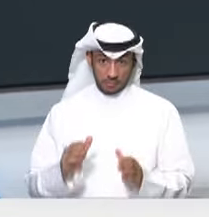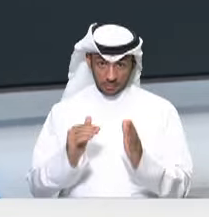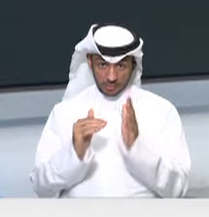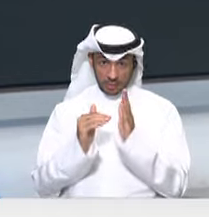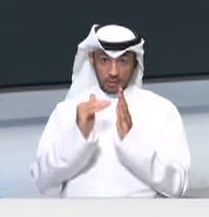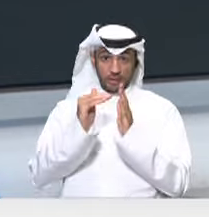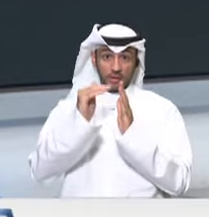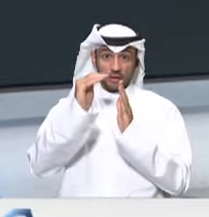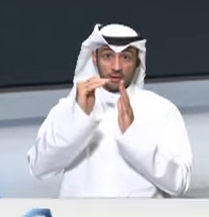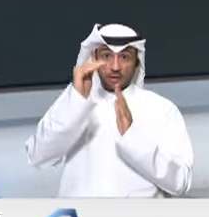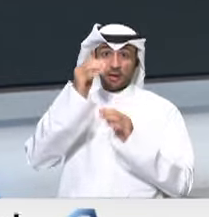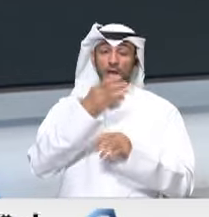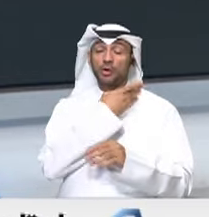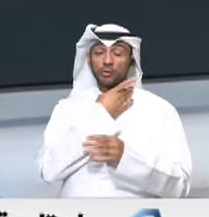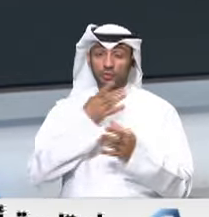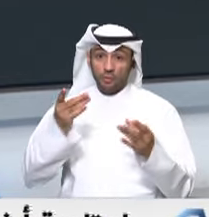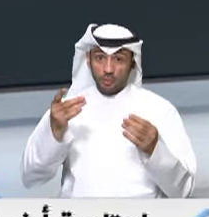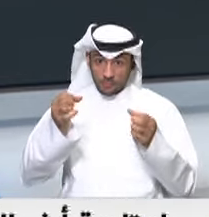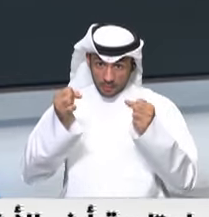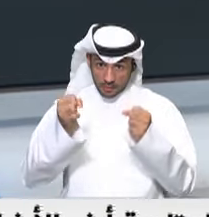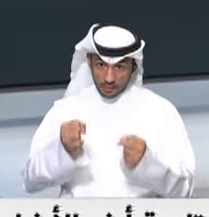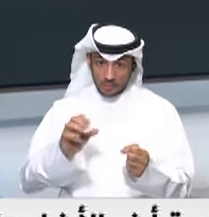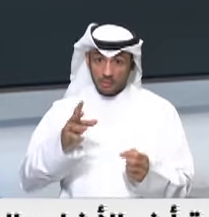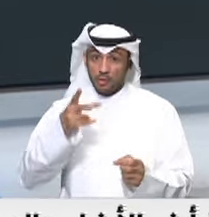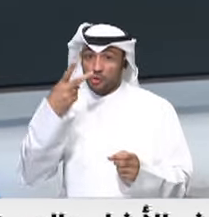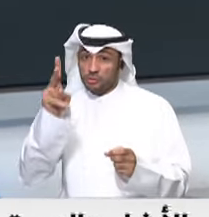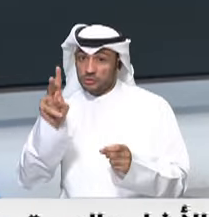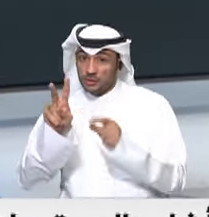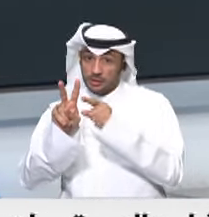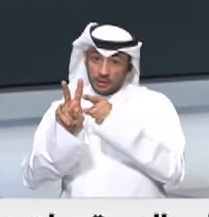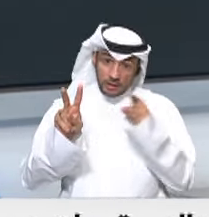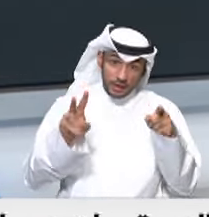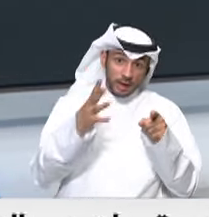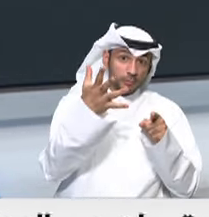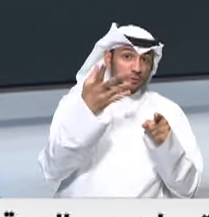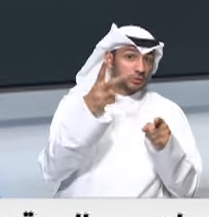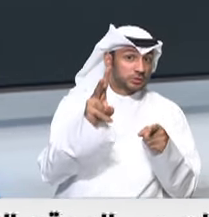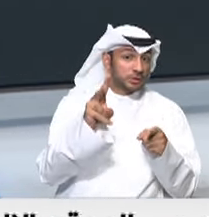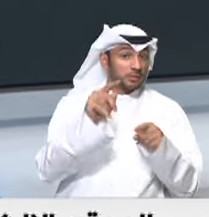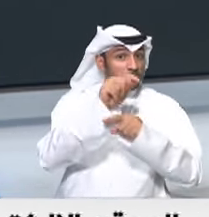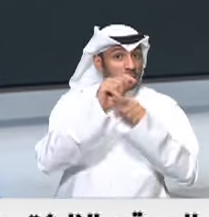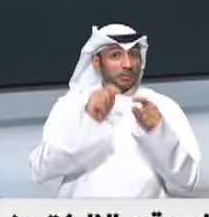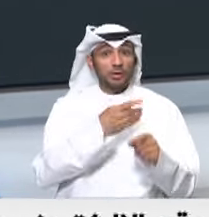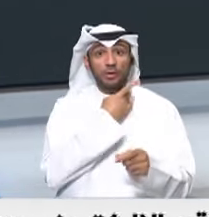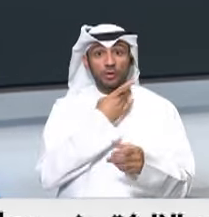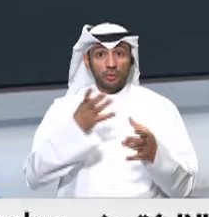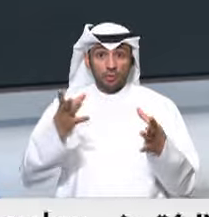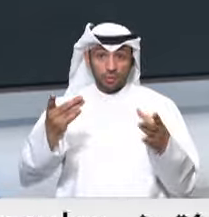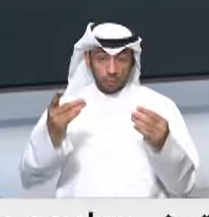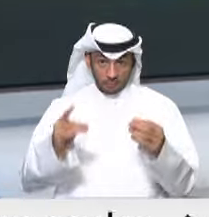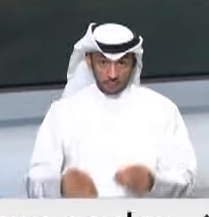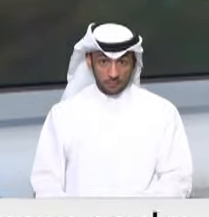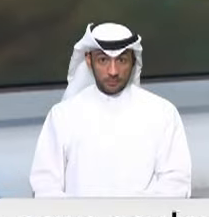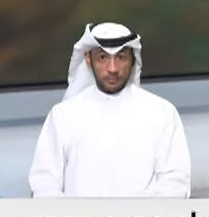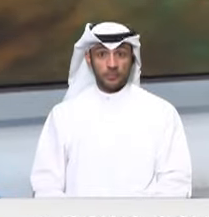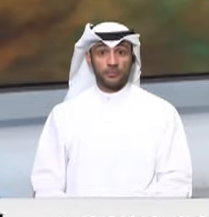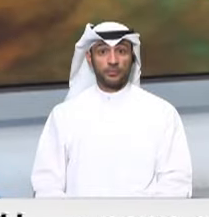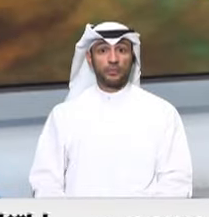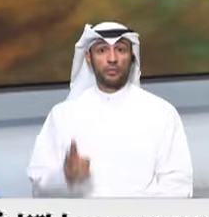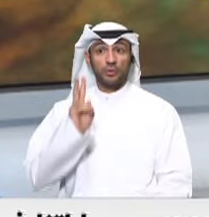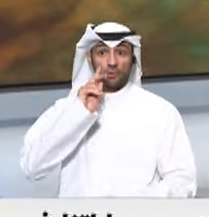تدريجيا وحاليا نسب الرطوبه تتفاوت ما بين 20 الى 25% على بعض المناطق الساحليه الرؤيه الافقيه